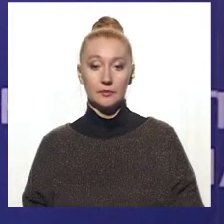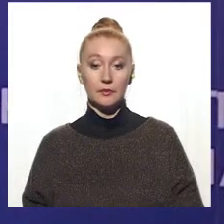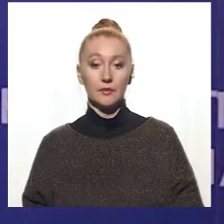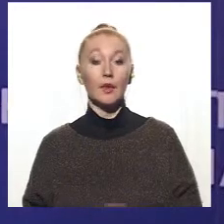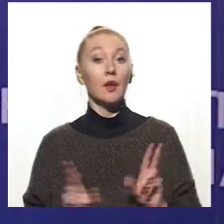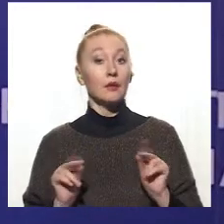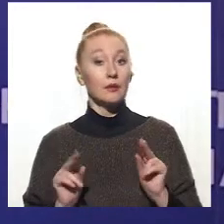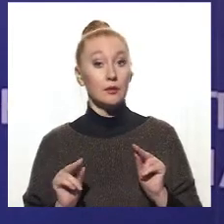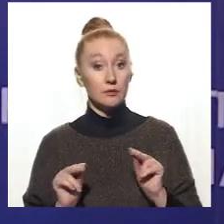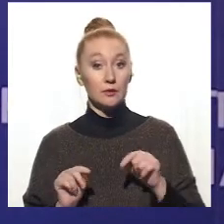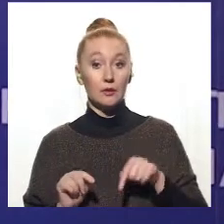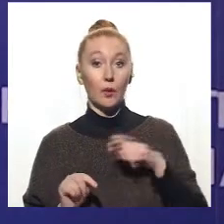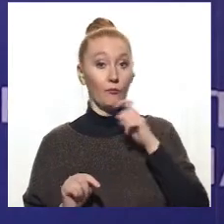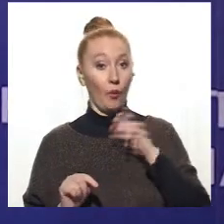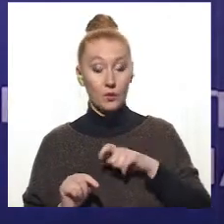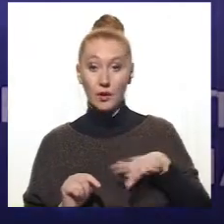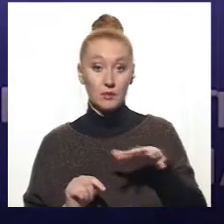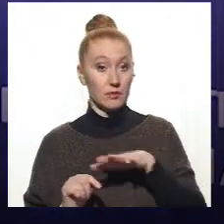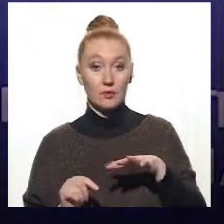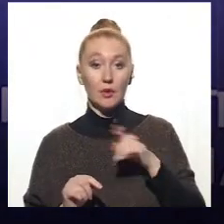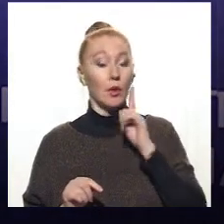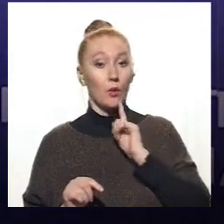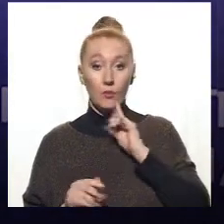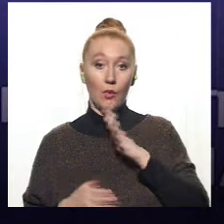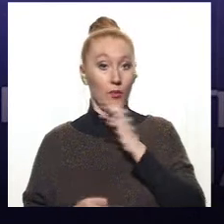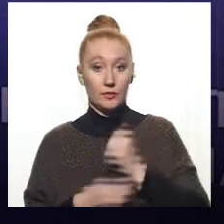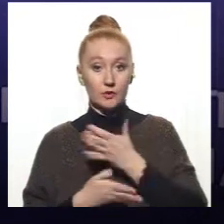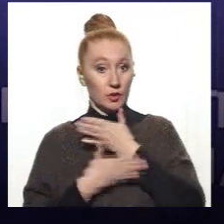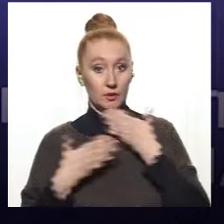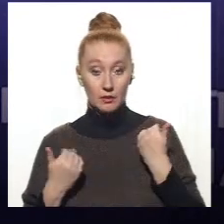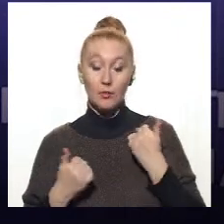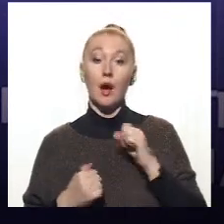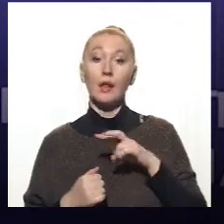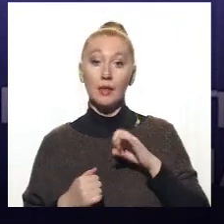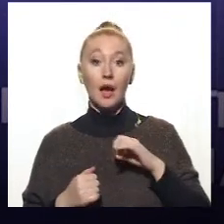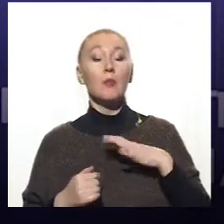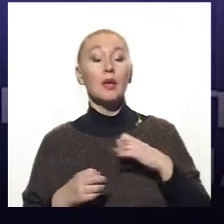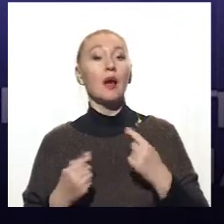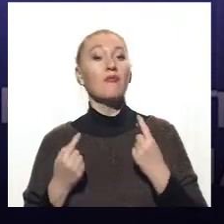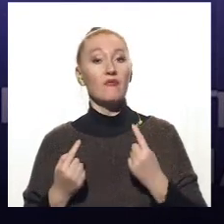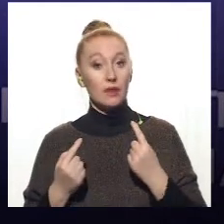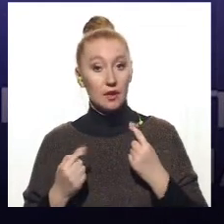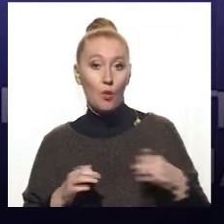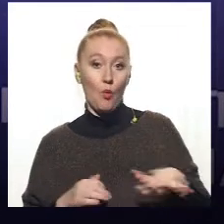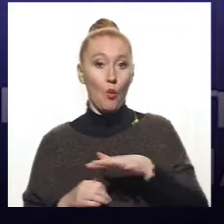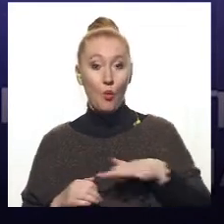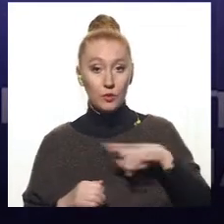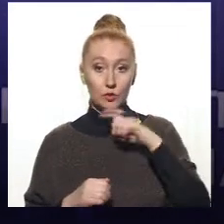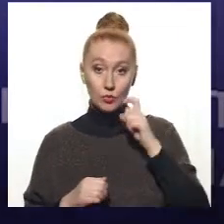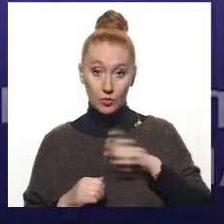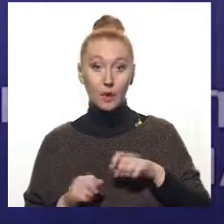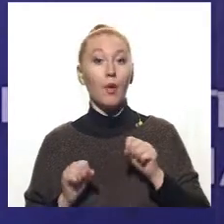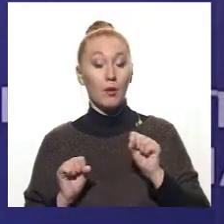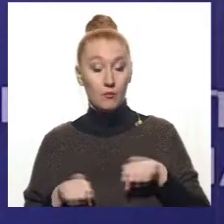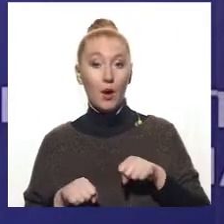На щастя, в Україні його поки що не підтверджено, але ми, як велика, найбільша область України,